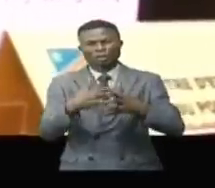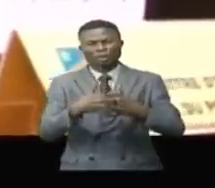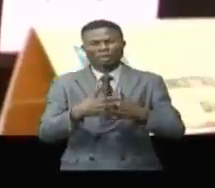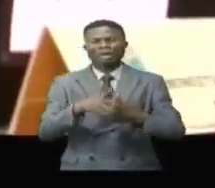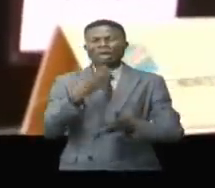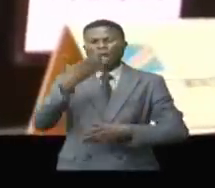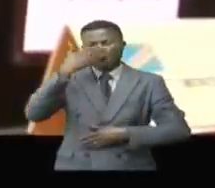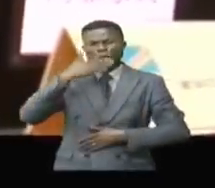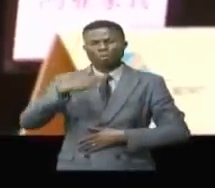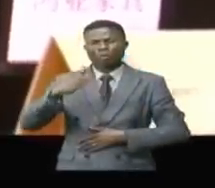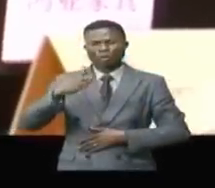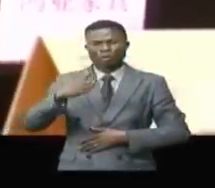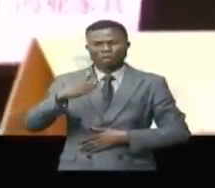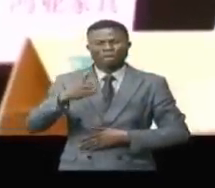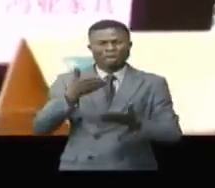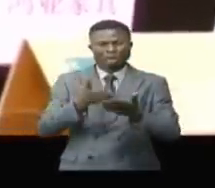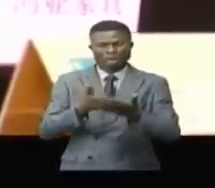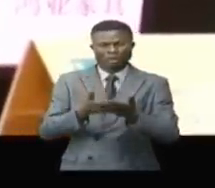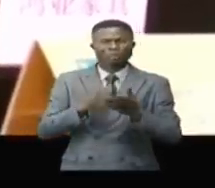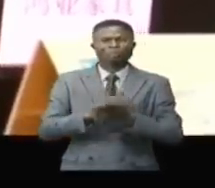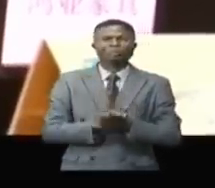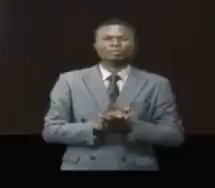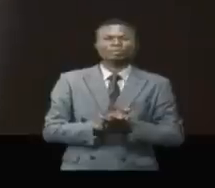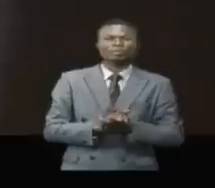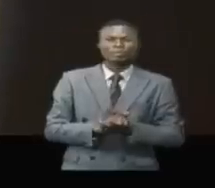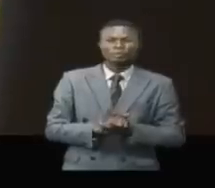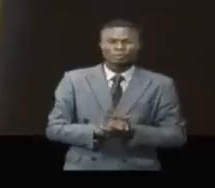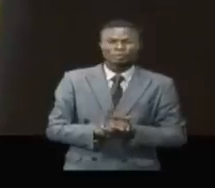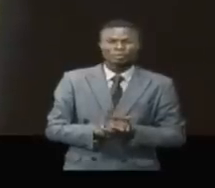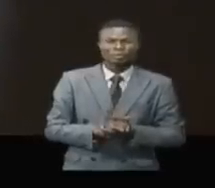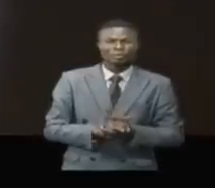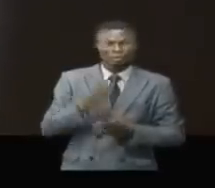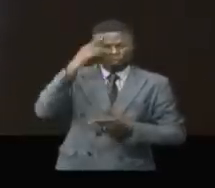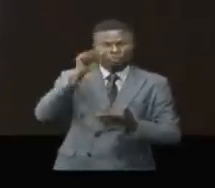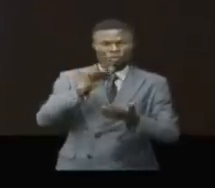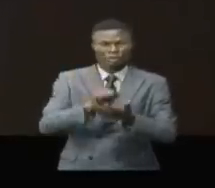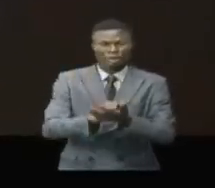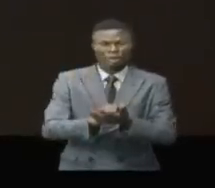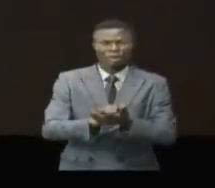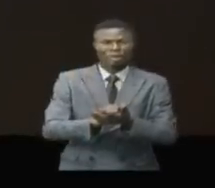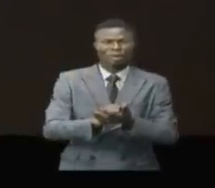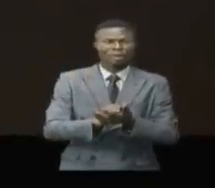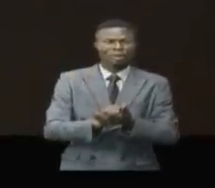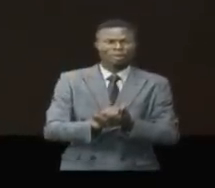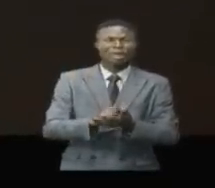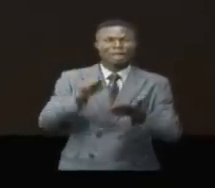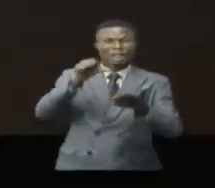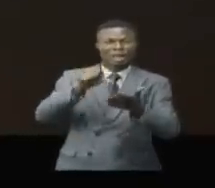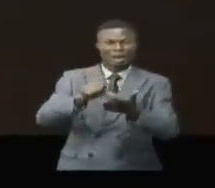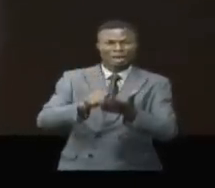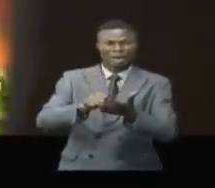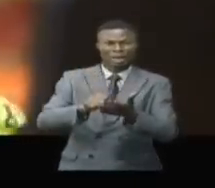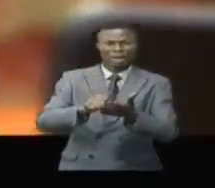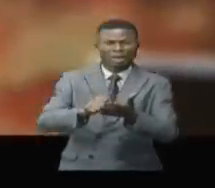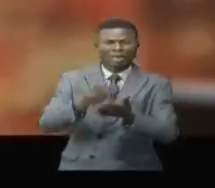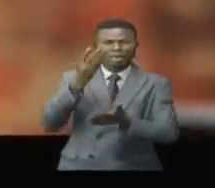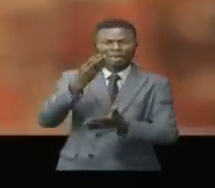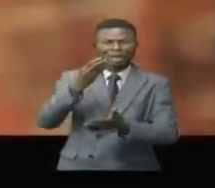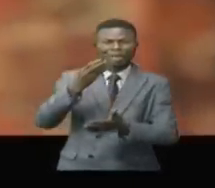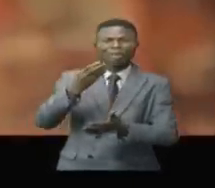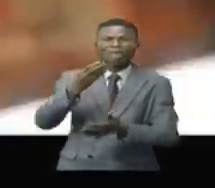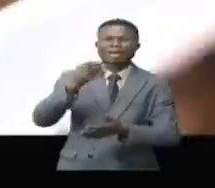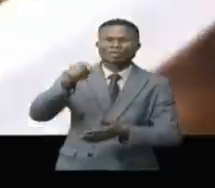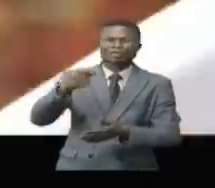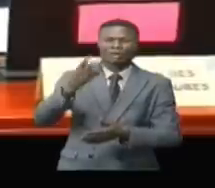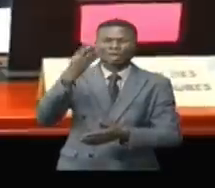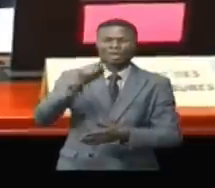médicaux y afférents. À cet effet, une requête de près de 4,2 millions de dollars